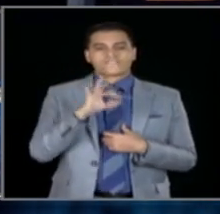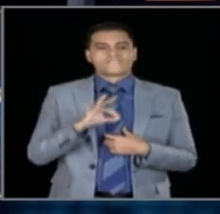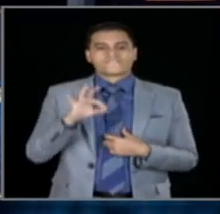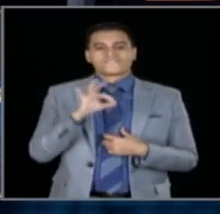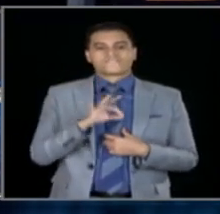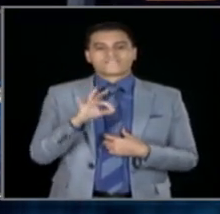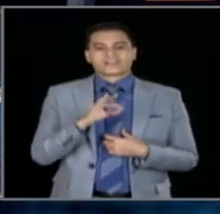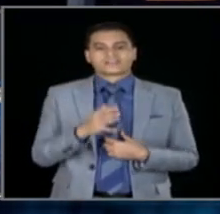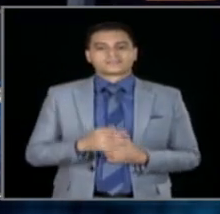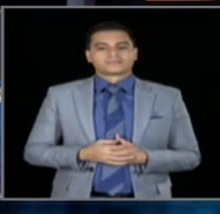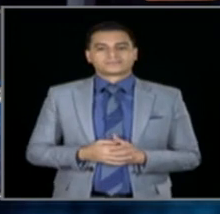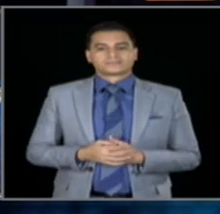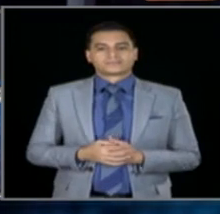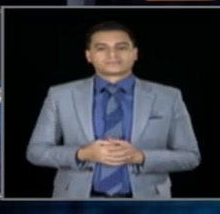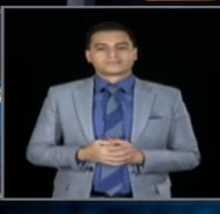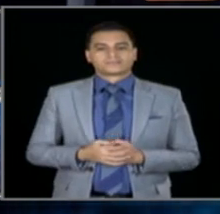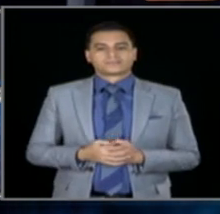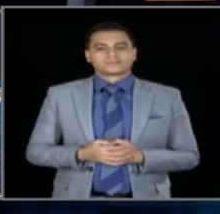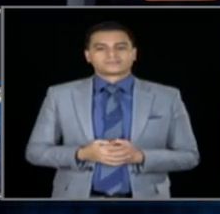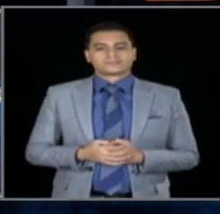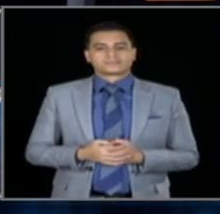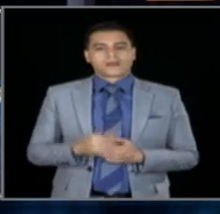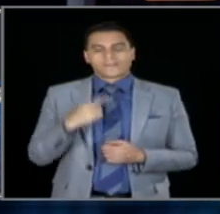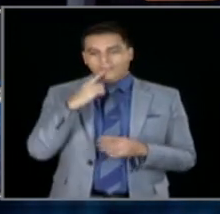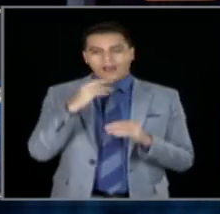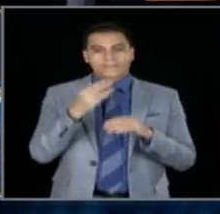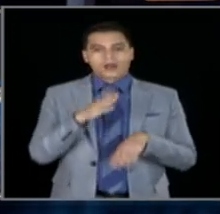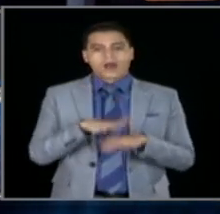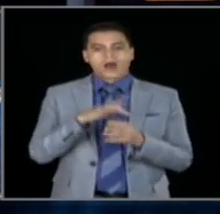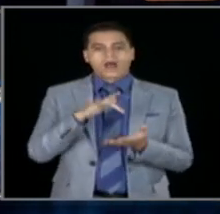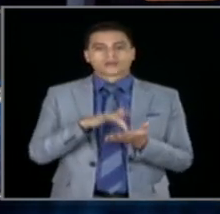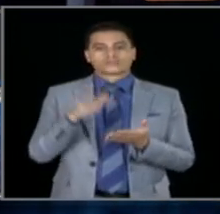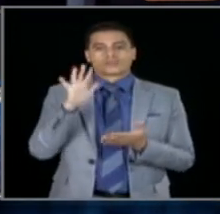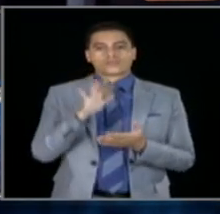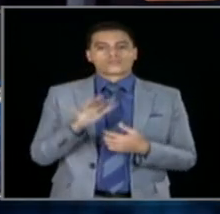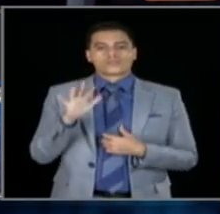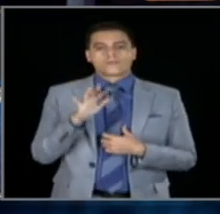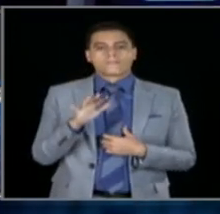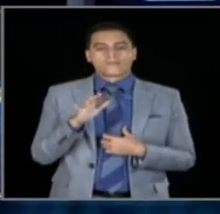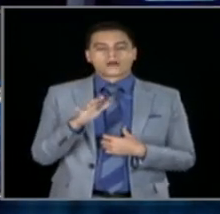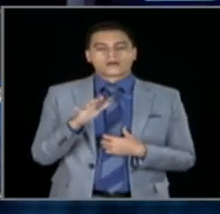الاوروبيه فما هي بتكلم على عاصمه اوروبيه